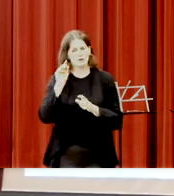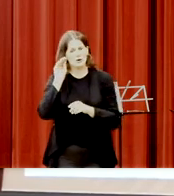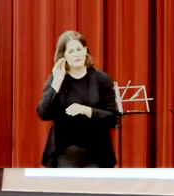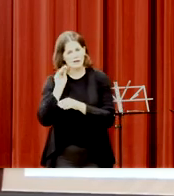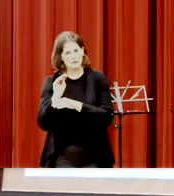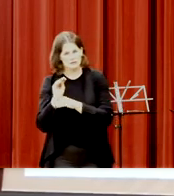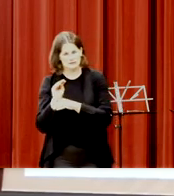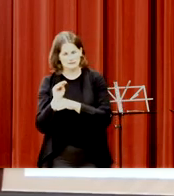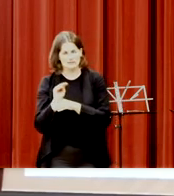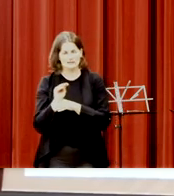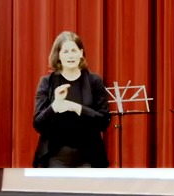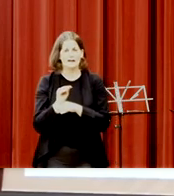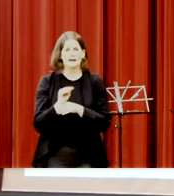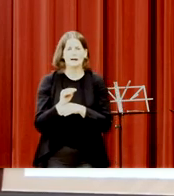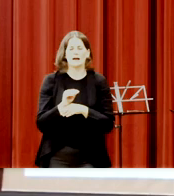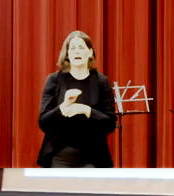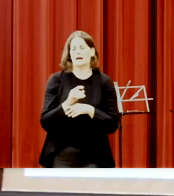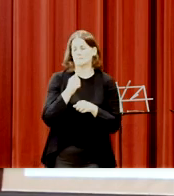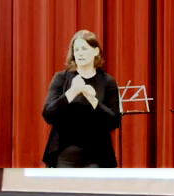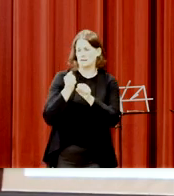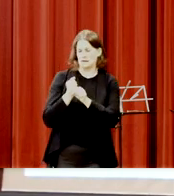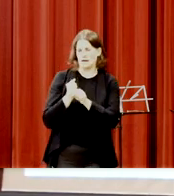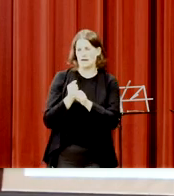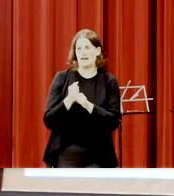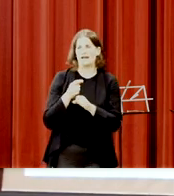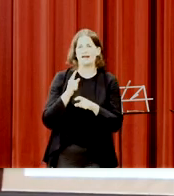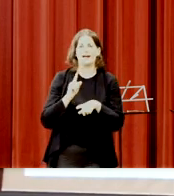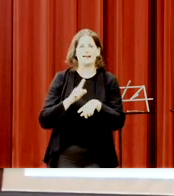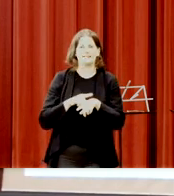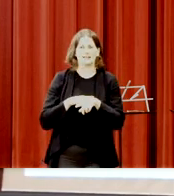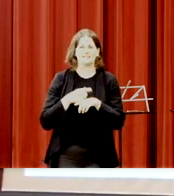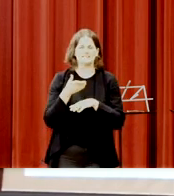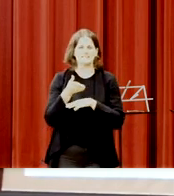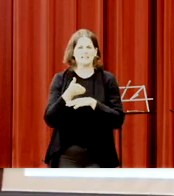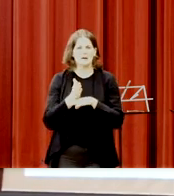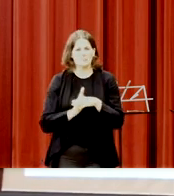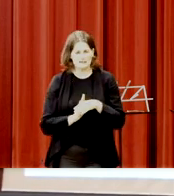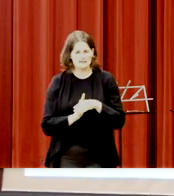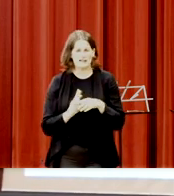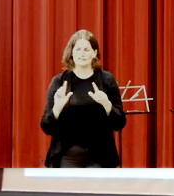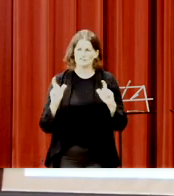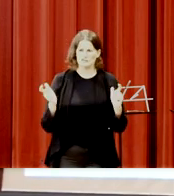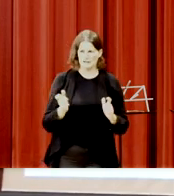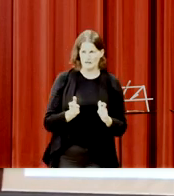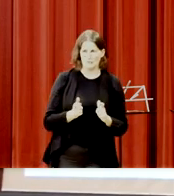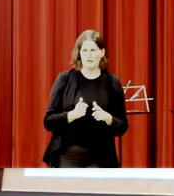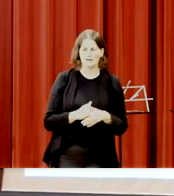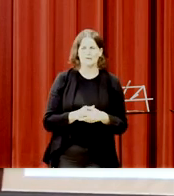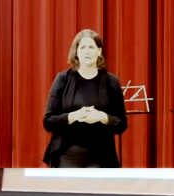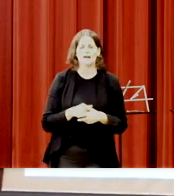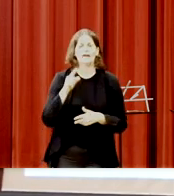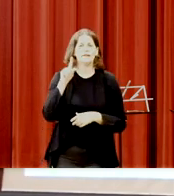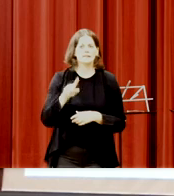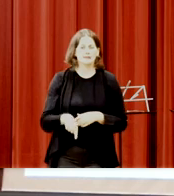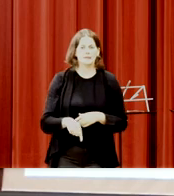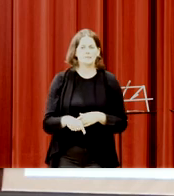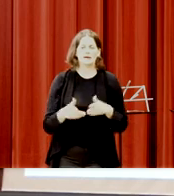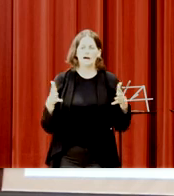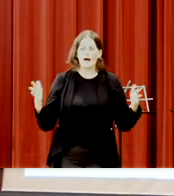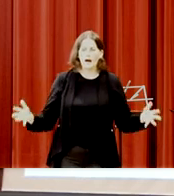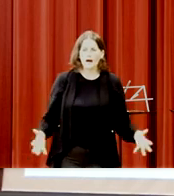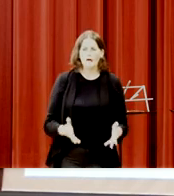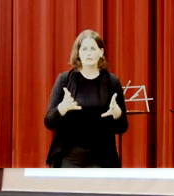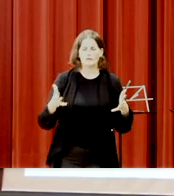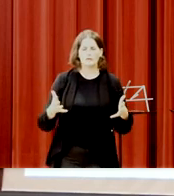També afavorir el relleu generacional. I la tercera és ser